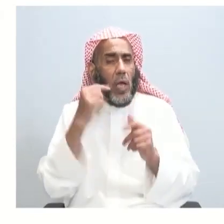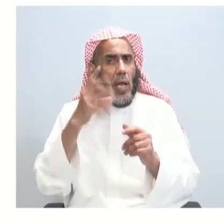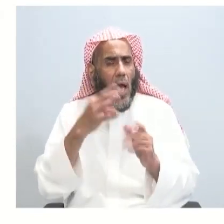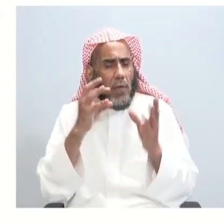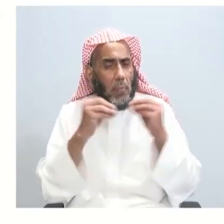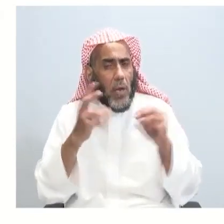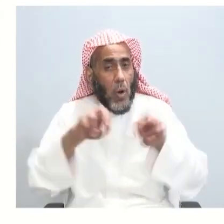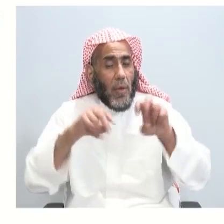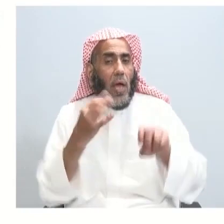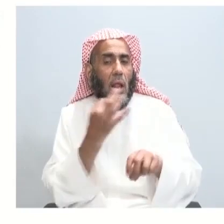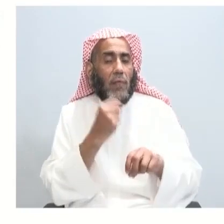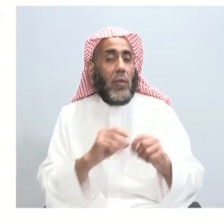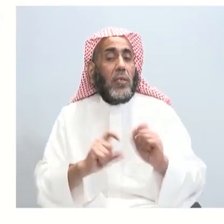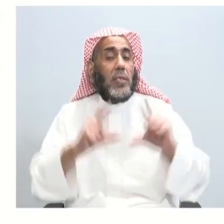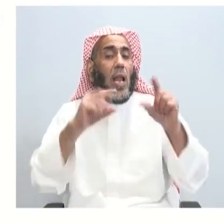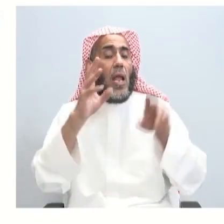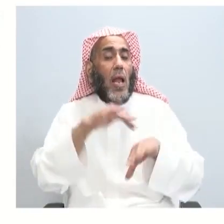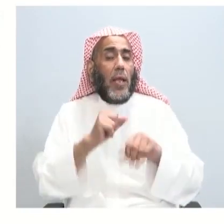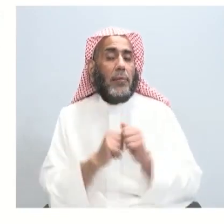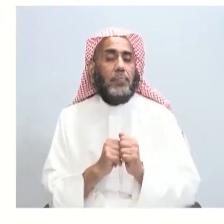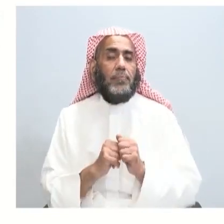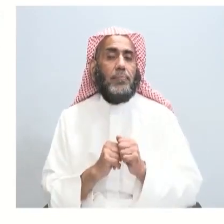المعنى ونبحث عن الالفاظ الداله